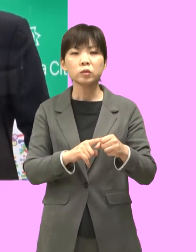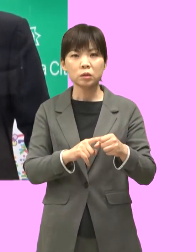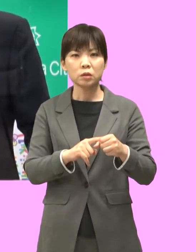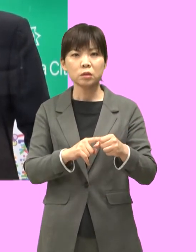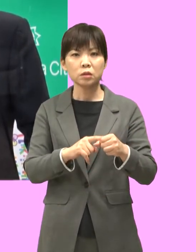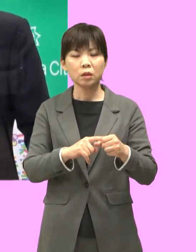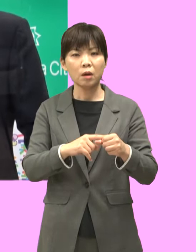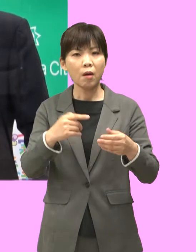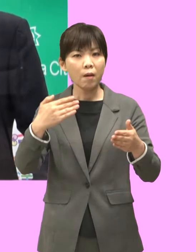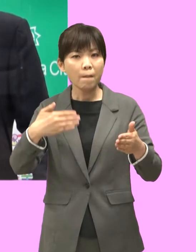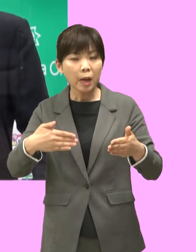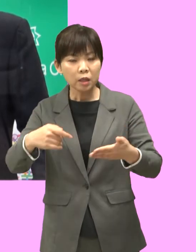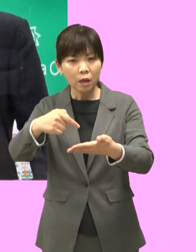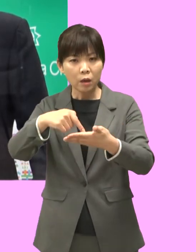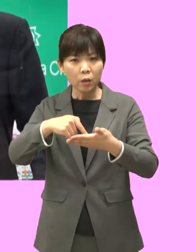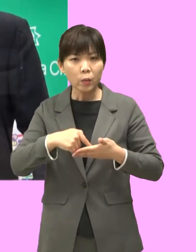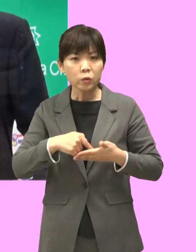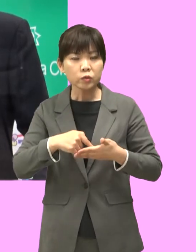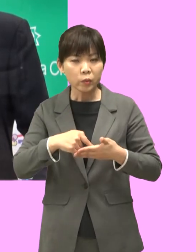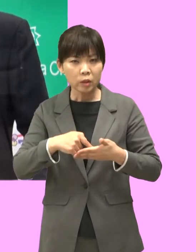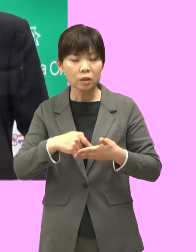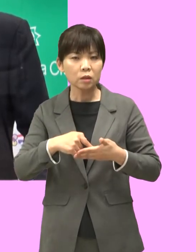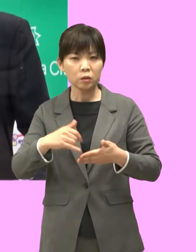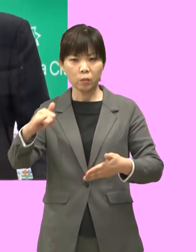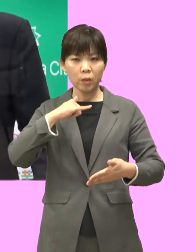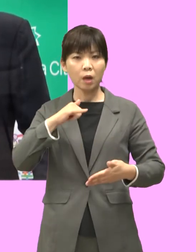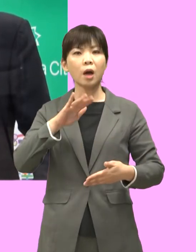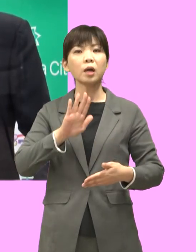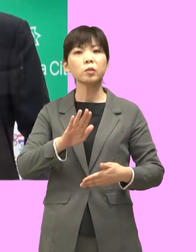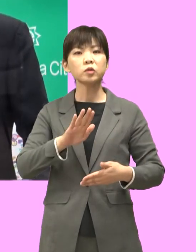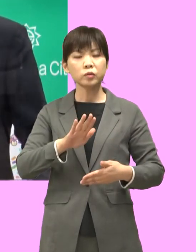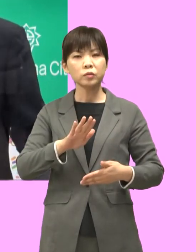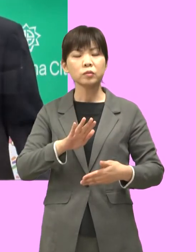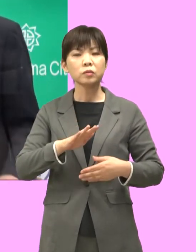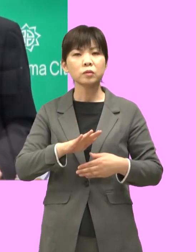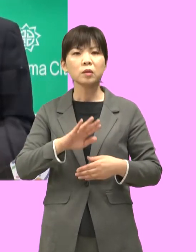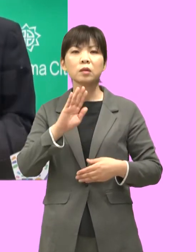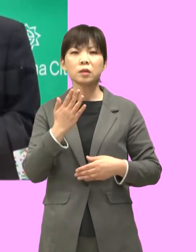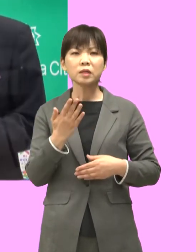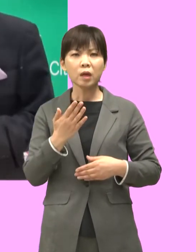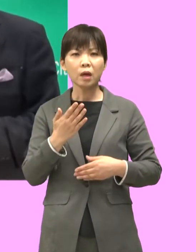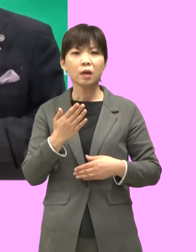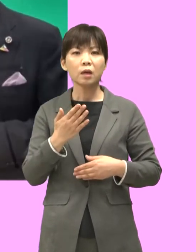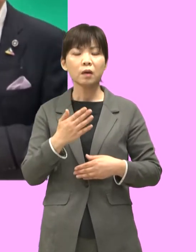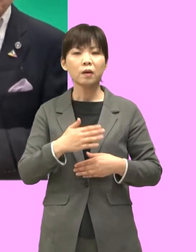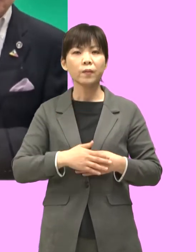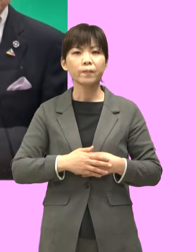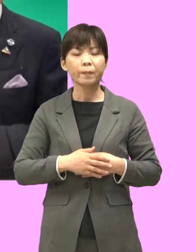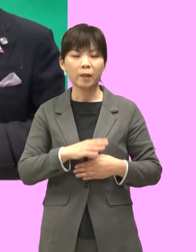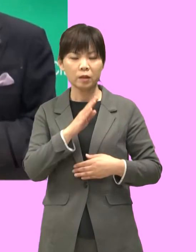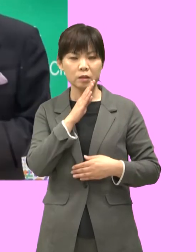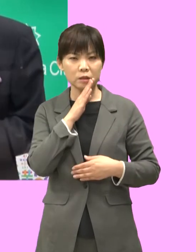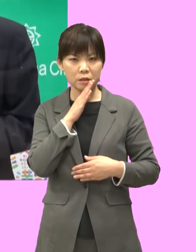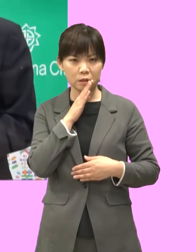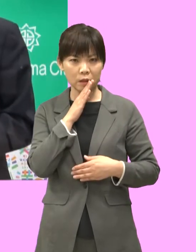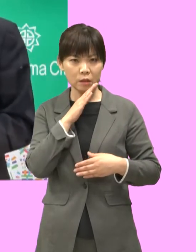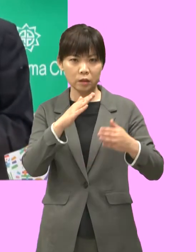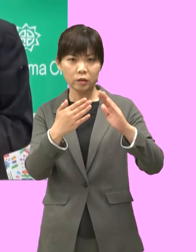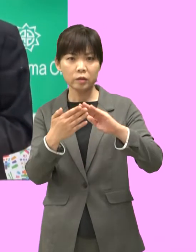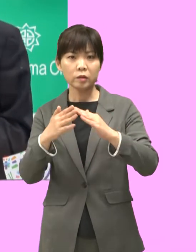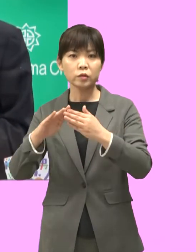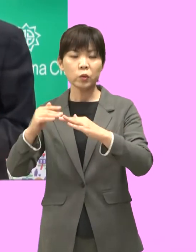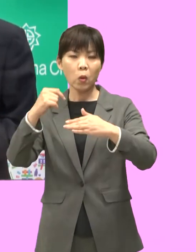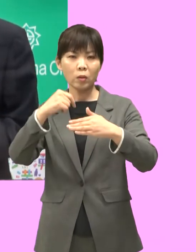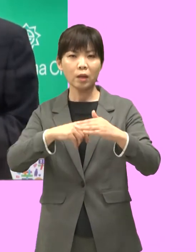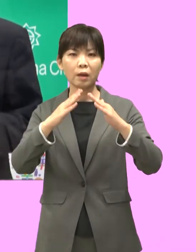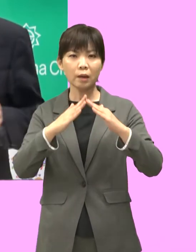ていうような問い合わせもいただいてますので、それはそれであるかと思います。ただ実際にですね、町内会などで買う